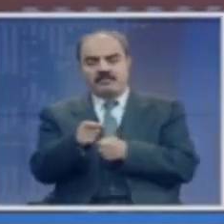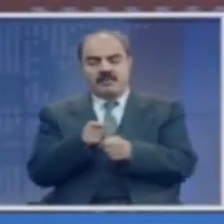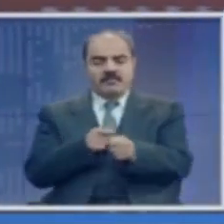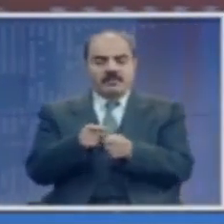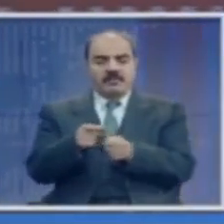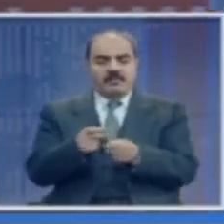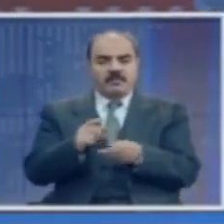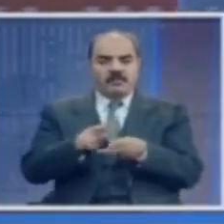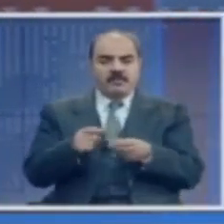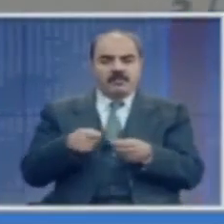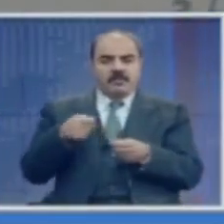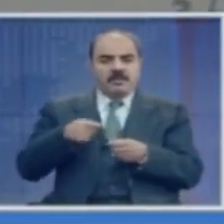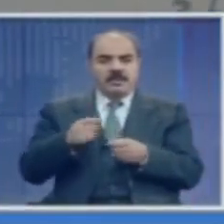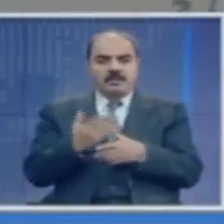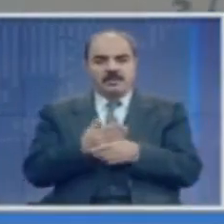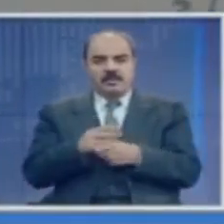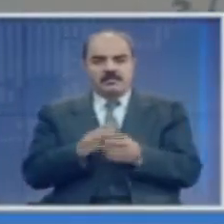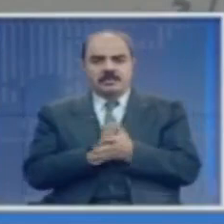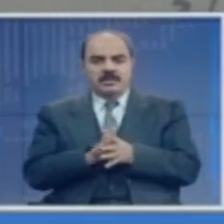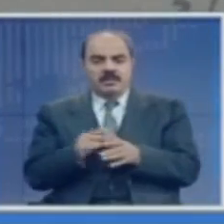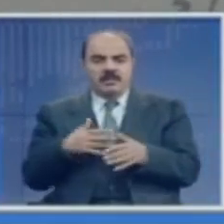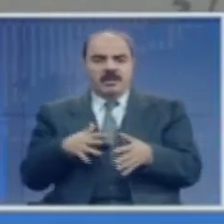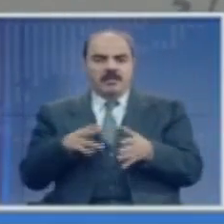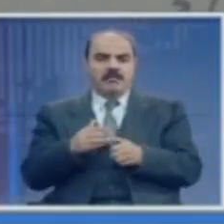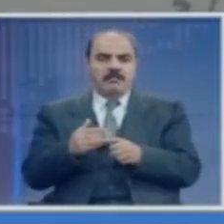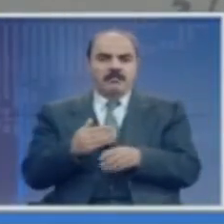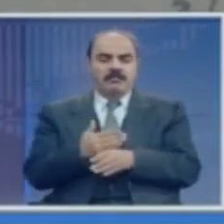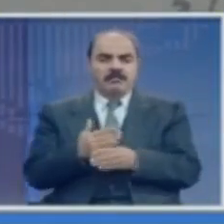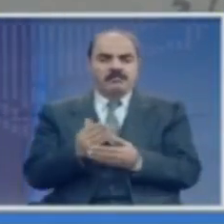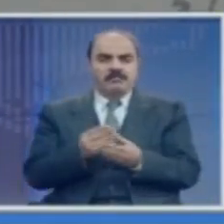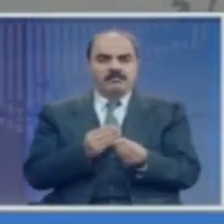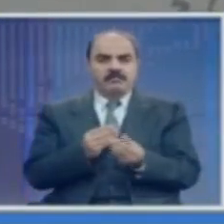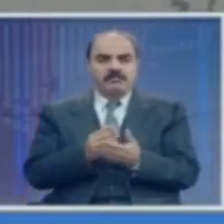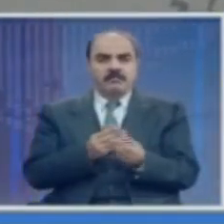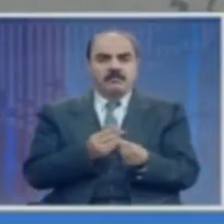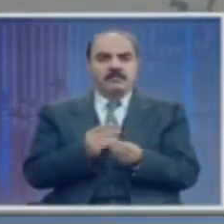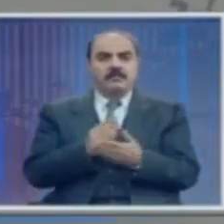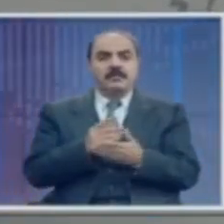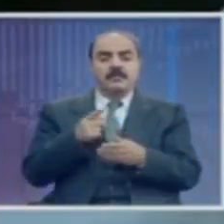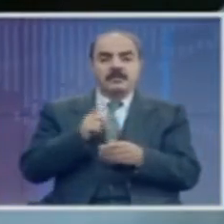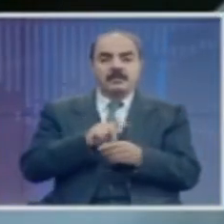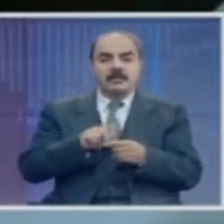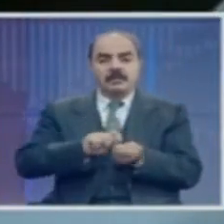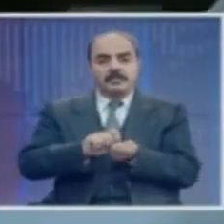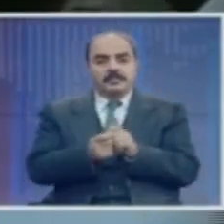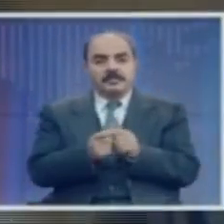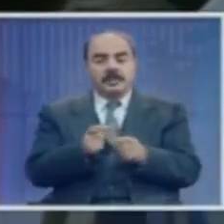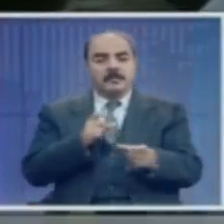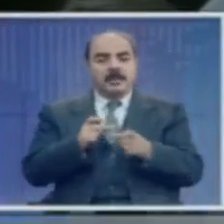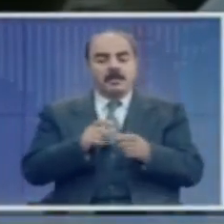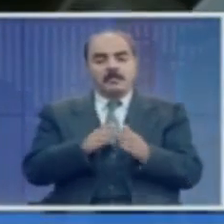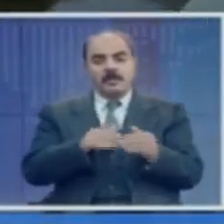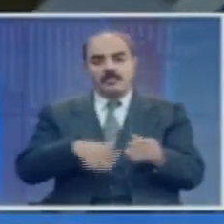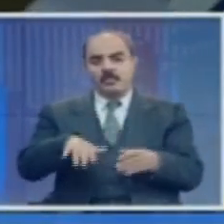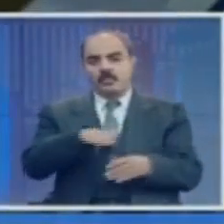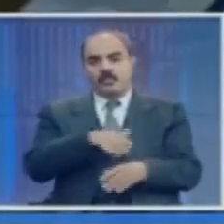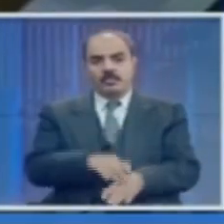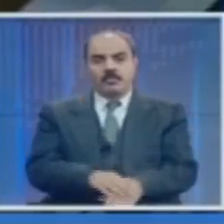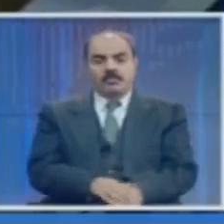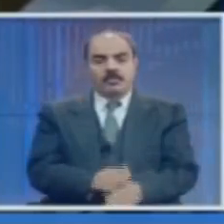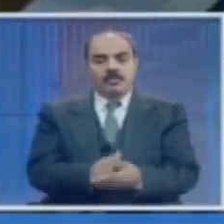الإعفاء من كافة المصروفات والعمولات الخاصة بخدمات التحويلات البنكية بالجنيه